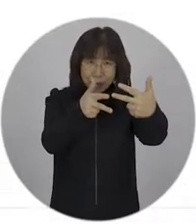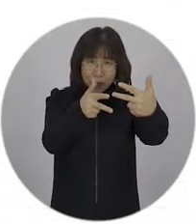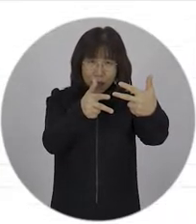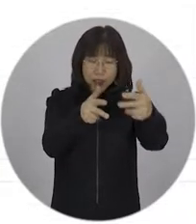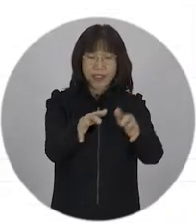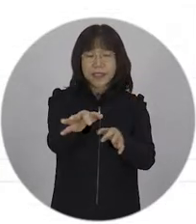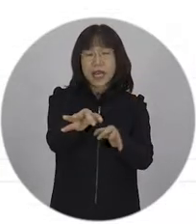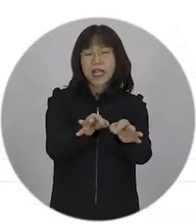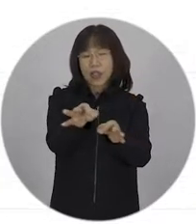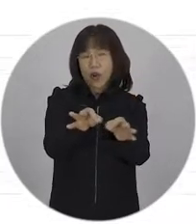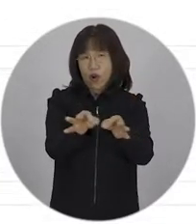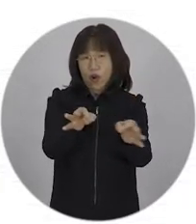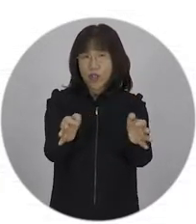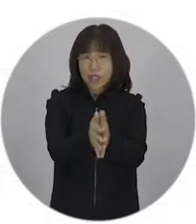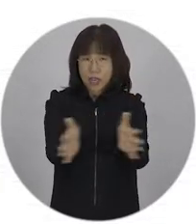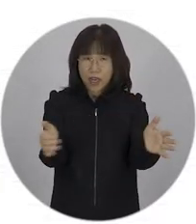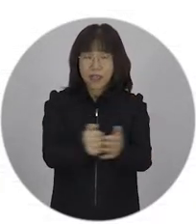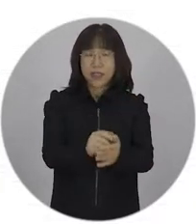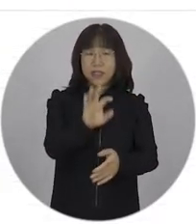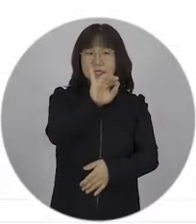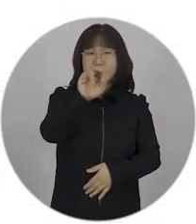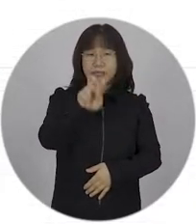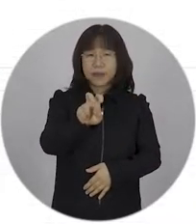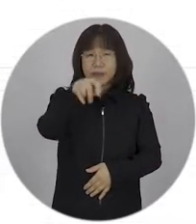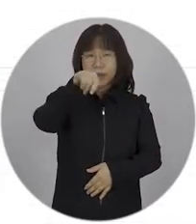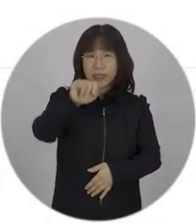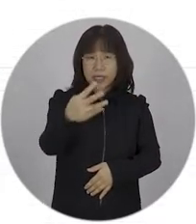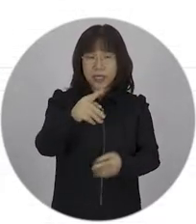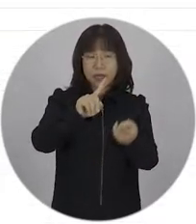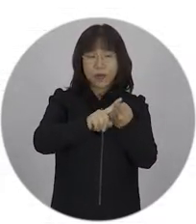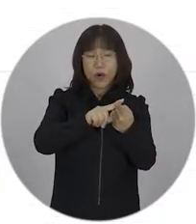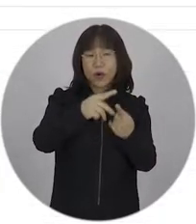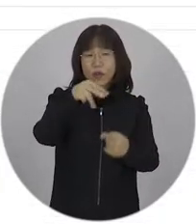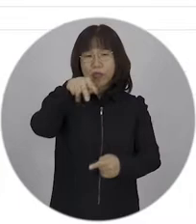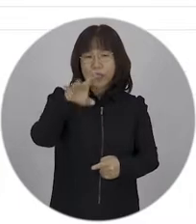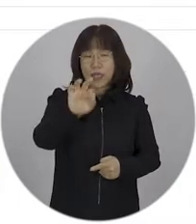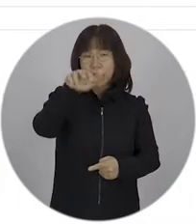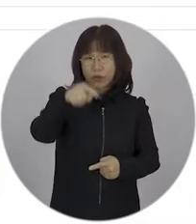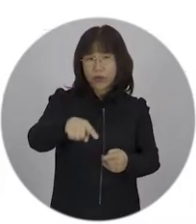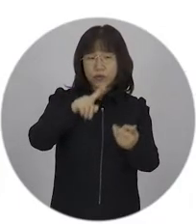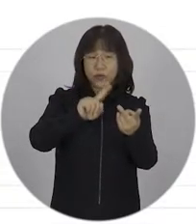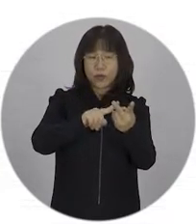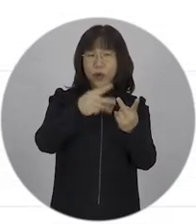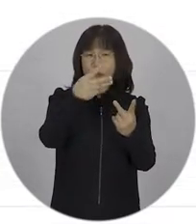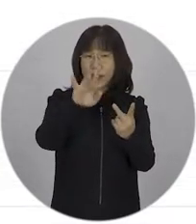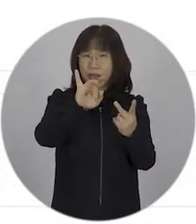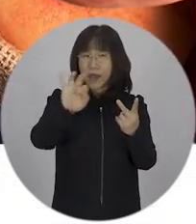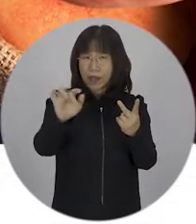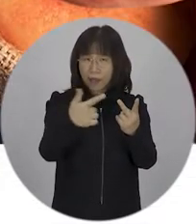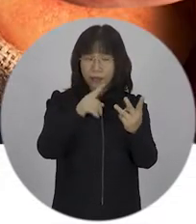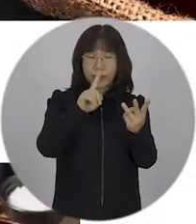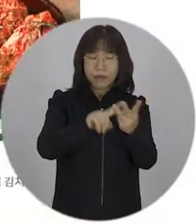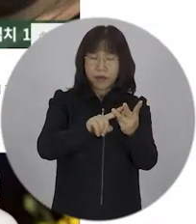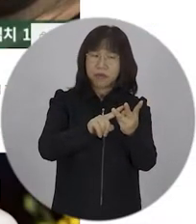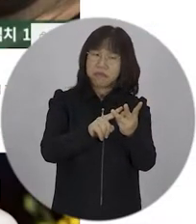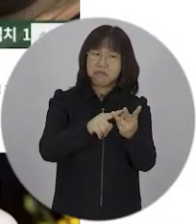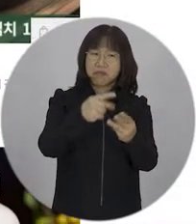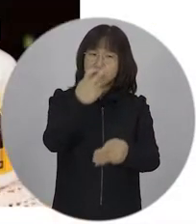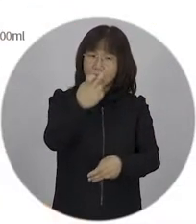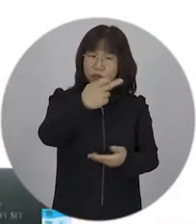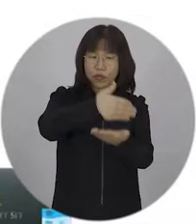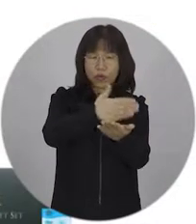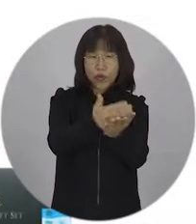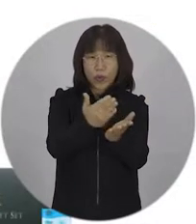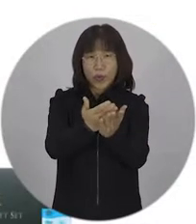이번 비대면 직거래 장터에는 임실군, 상주시, 태양군, 강릉시 등 총 12개 자매 결연지가